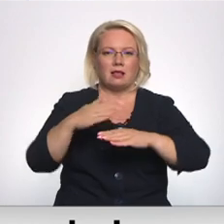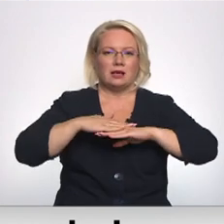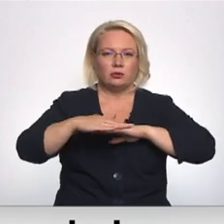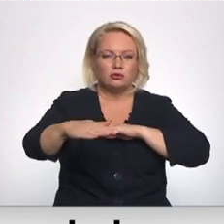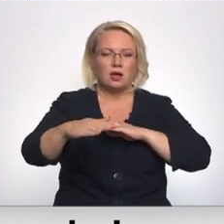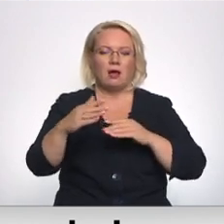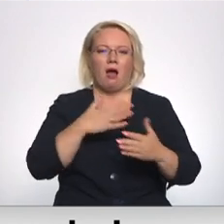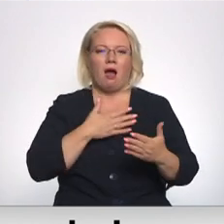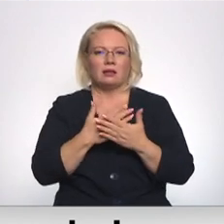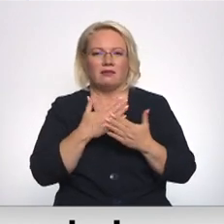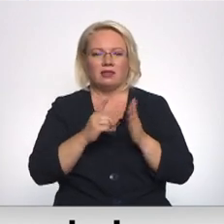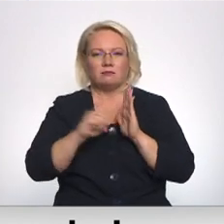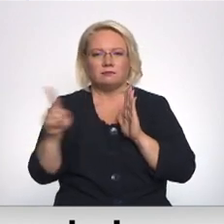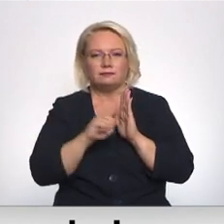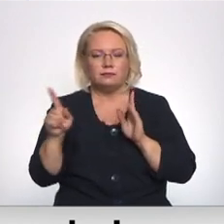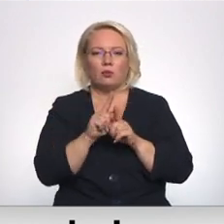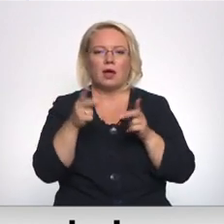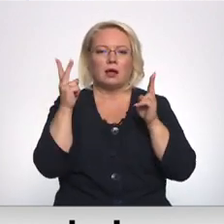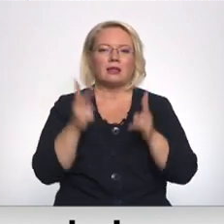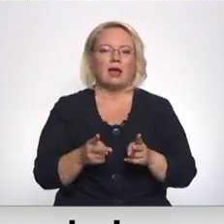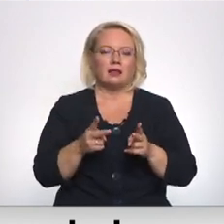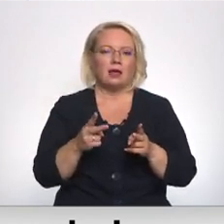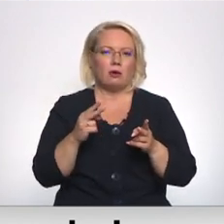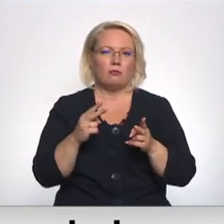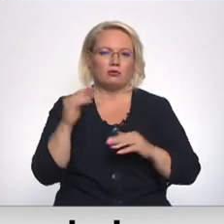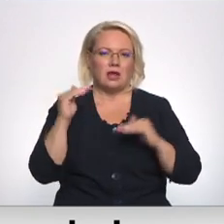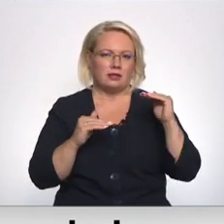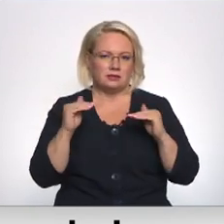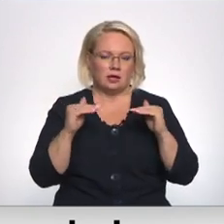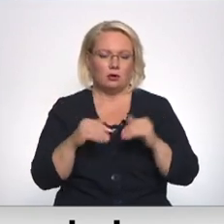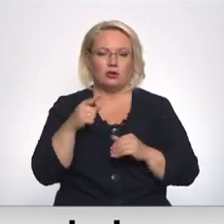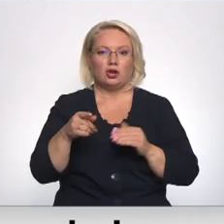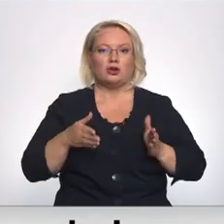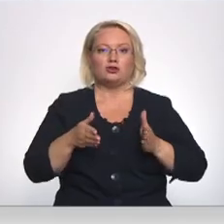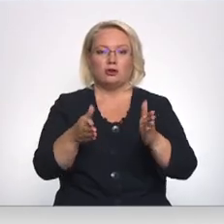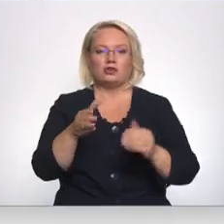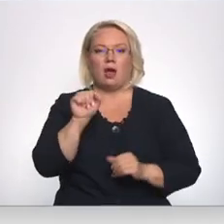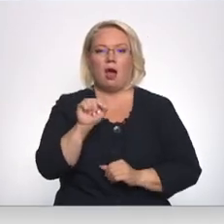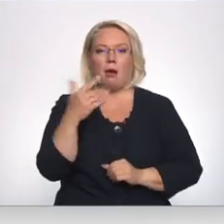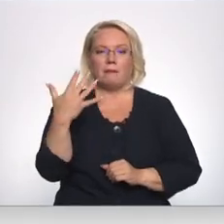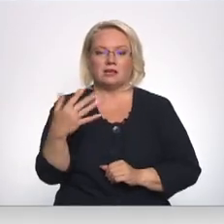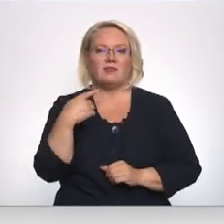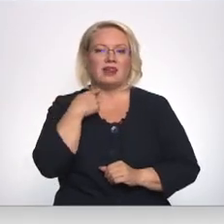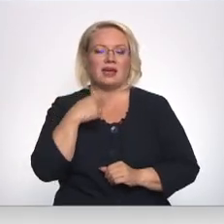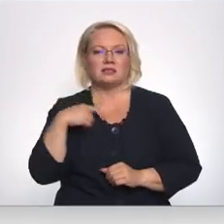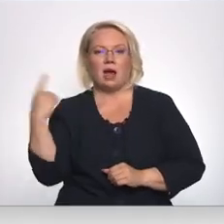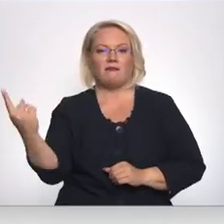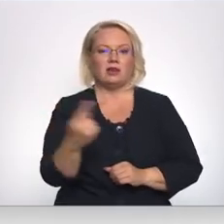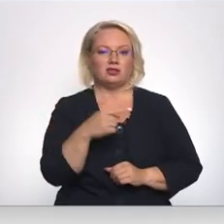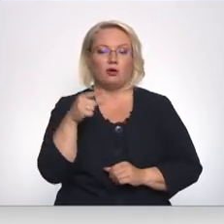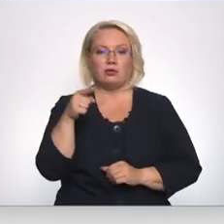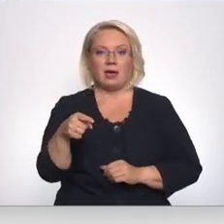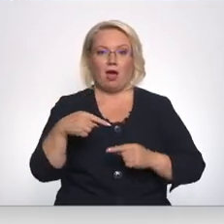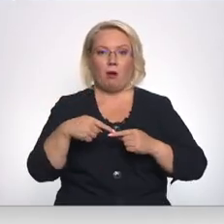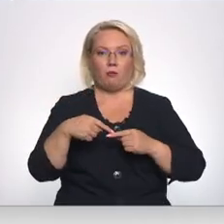satiksmes intensitāti un ceļa negadījumu statistiku. Šī ir šoseja A5, jeb Rīgas apveceļš, un šis ir viens no tiem